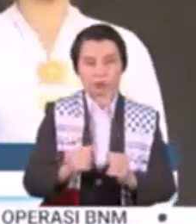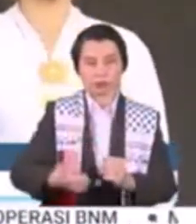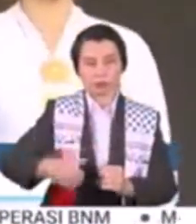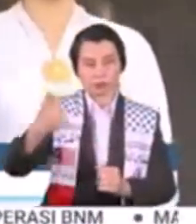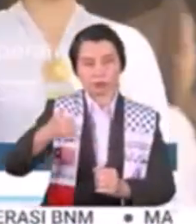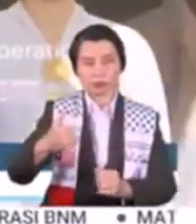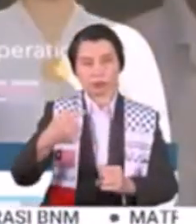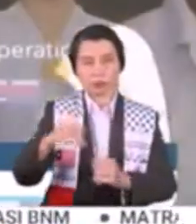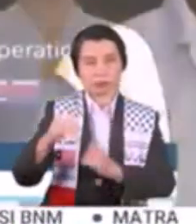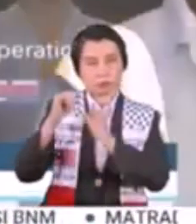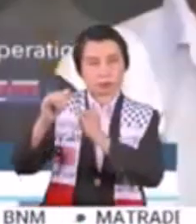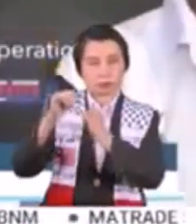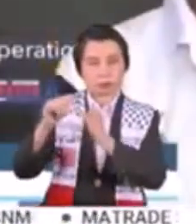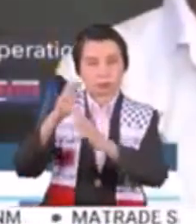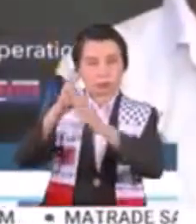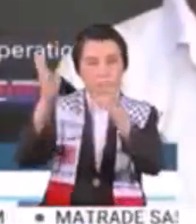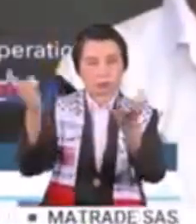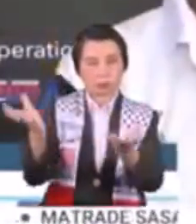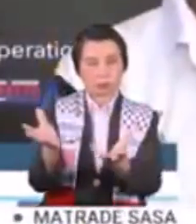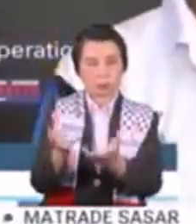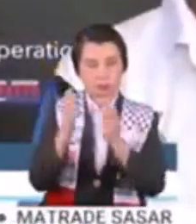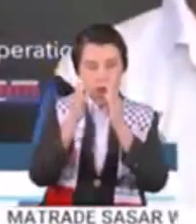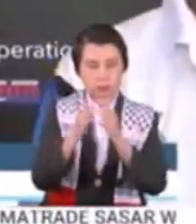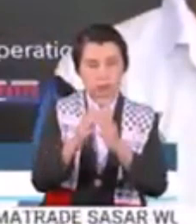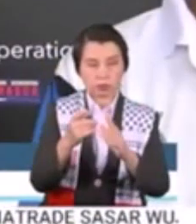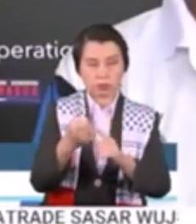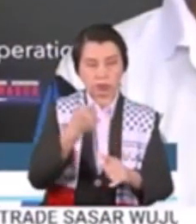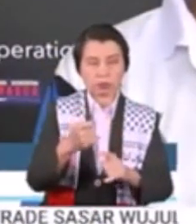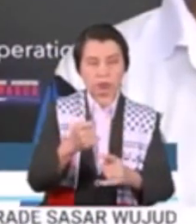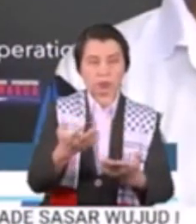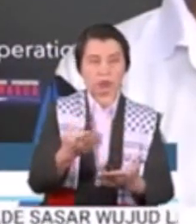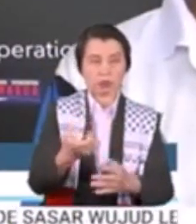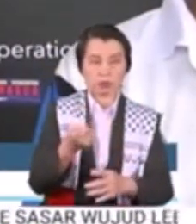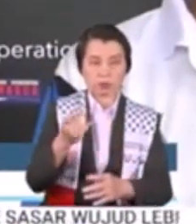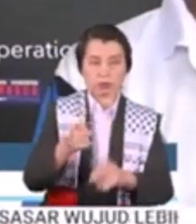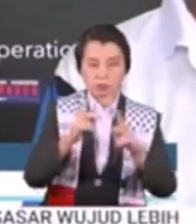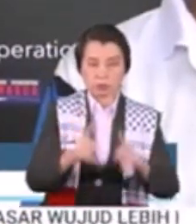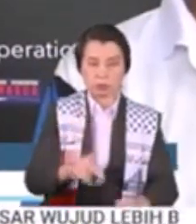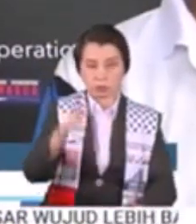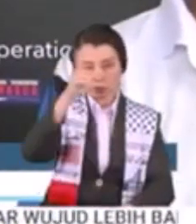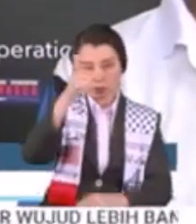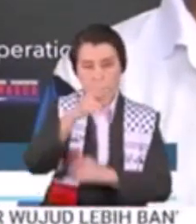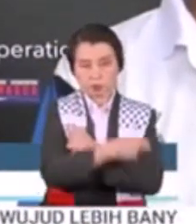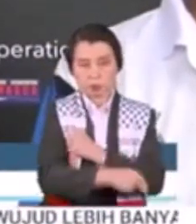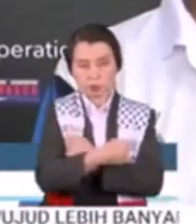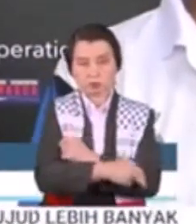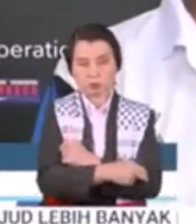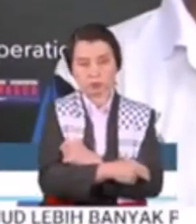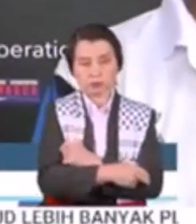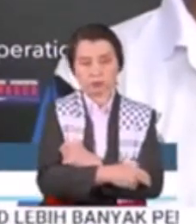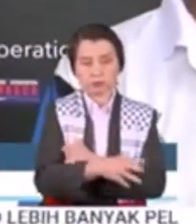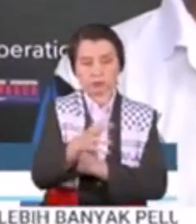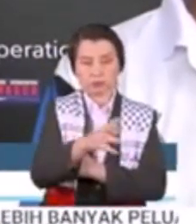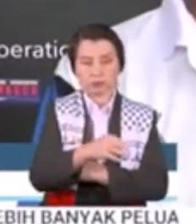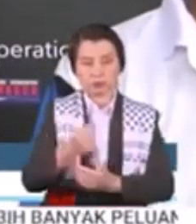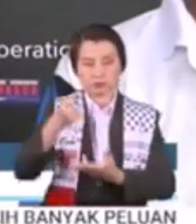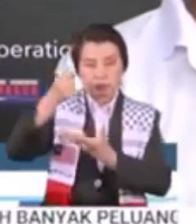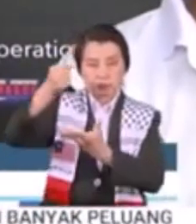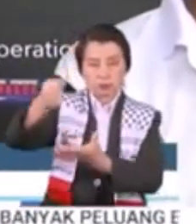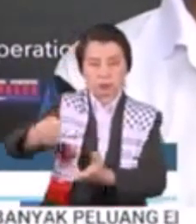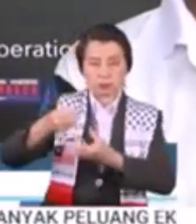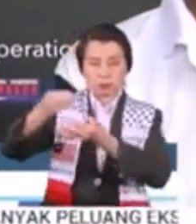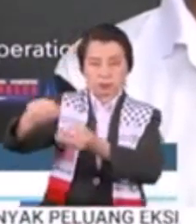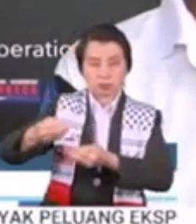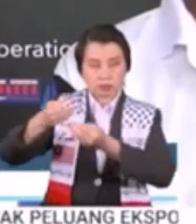bertaraf dunia lah di Negeri Pahang ini dengan bantuan daripada pihak kerajaan negeri melalui dana-dana yang